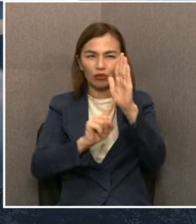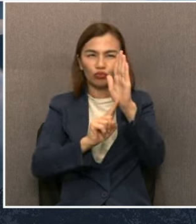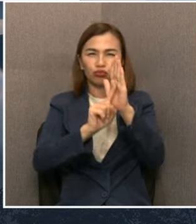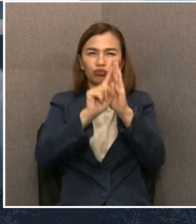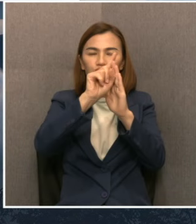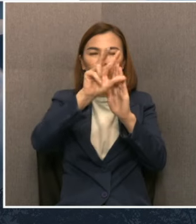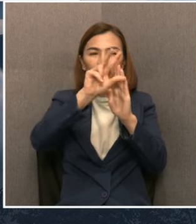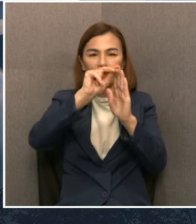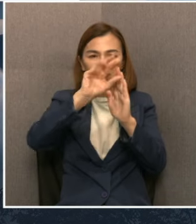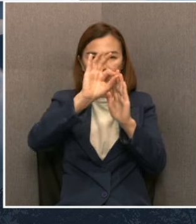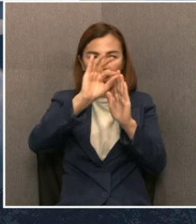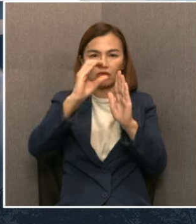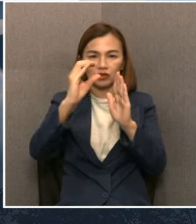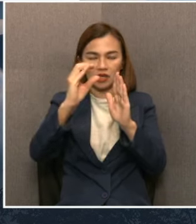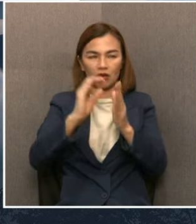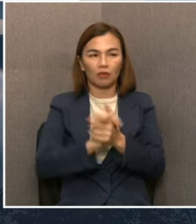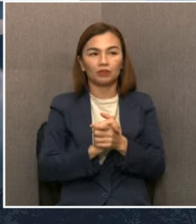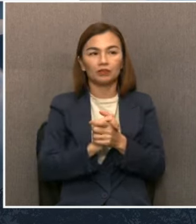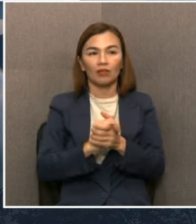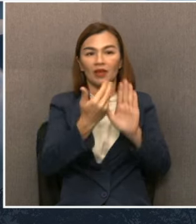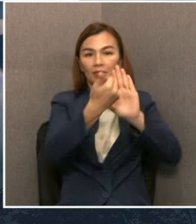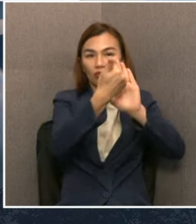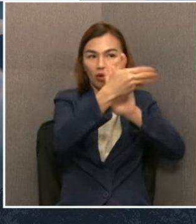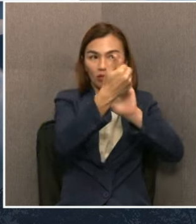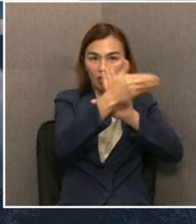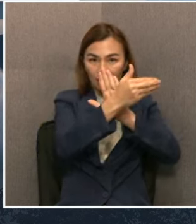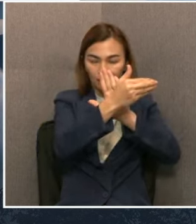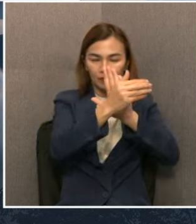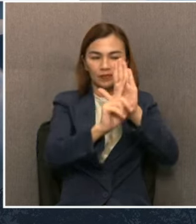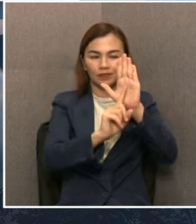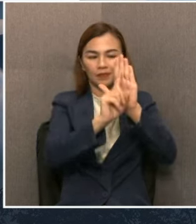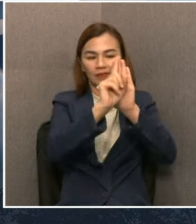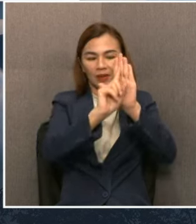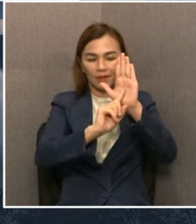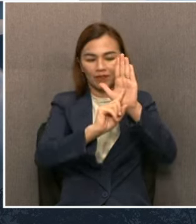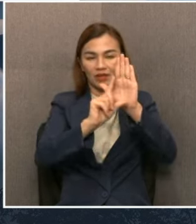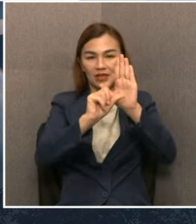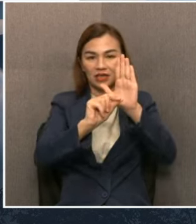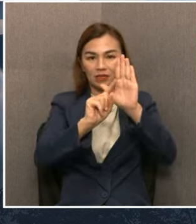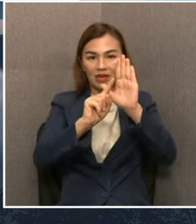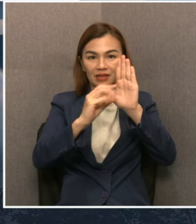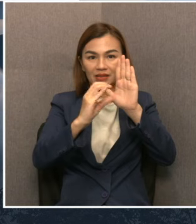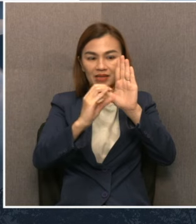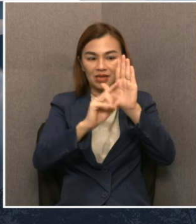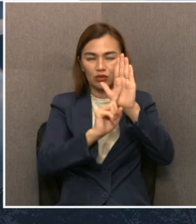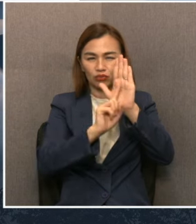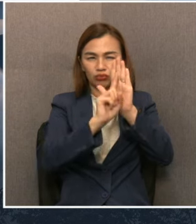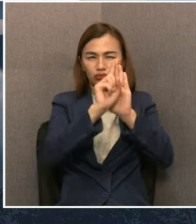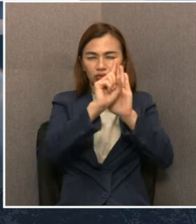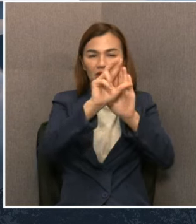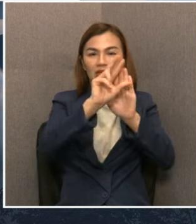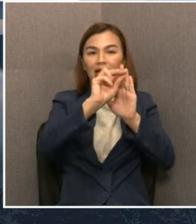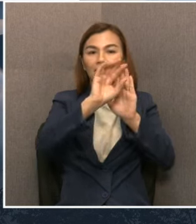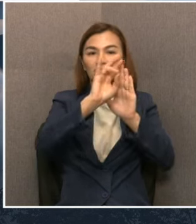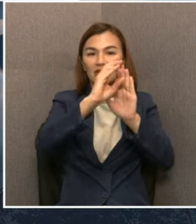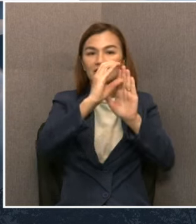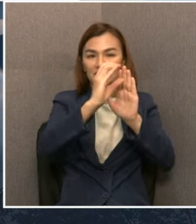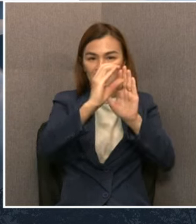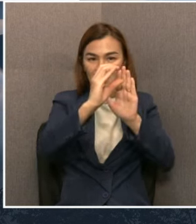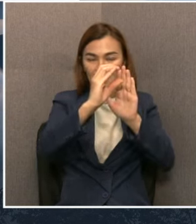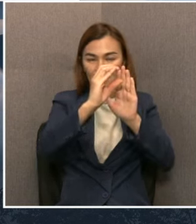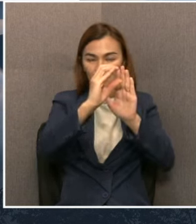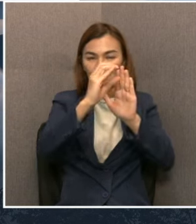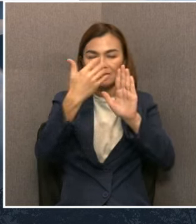องเซค่ะภาคตะวันออกเฉียงเหนือต่ำสุดอยู่ที่ประมาณ 21องศาและสูงสุด 37องศเซซ